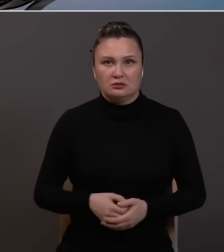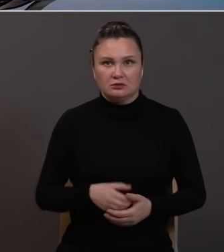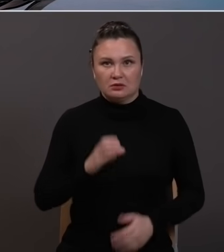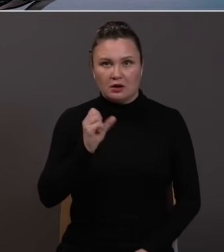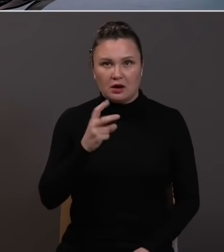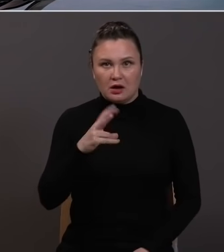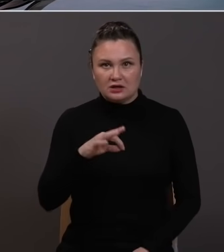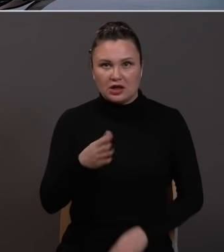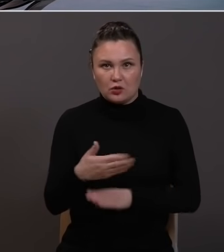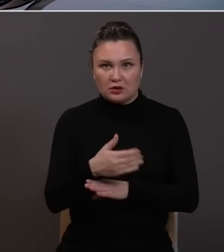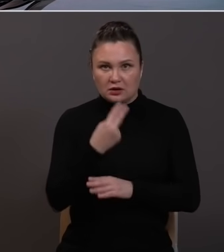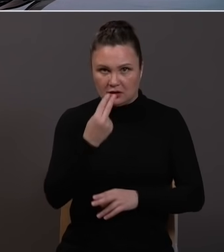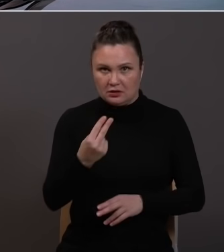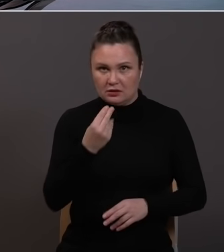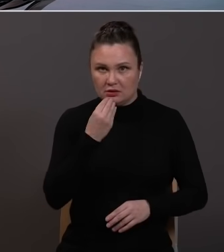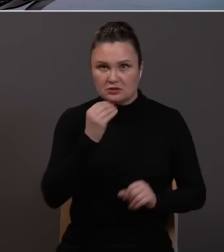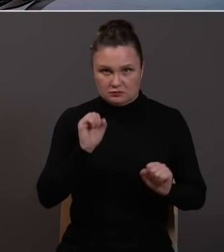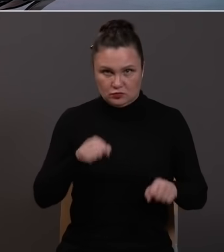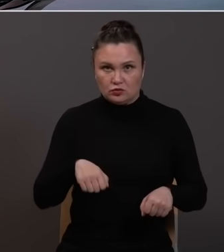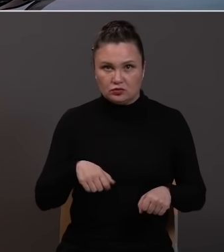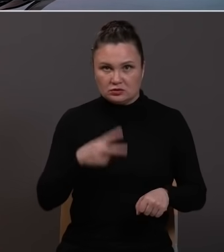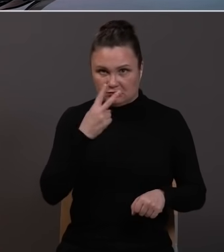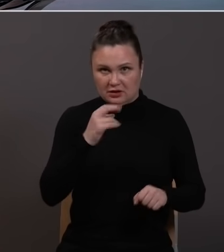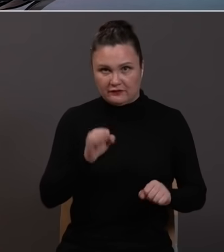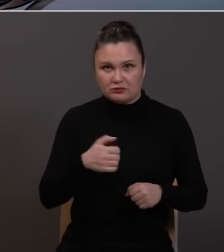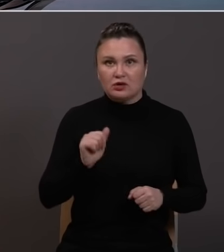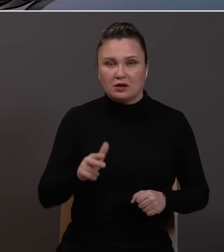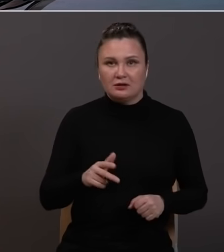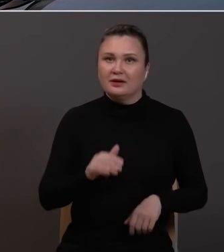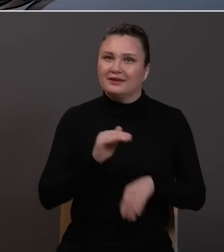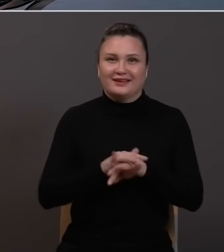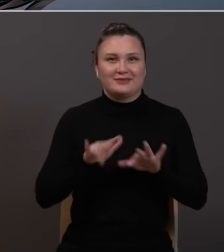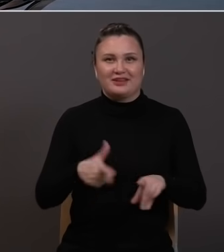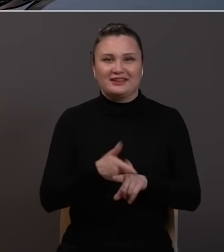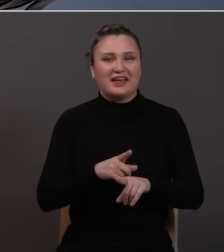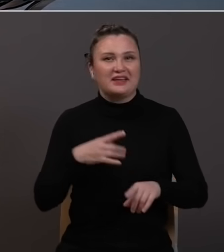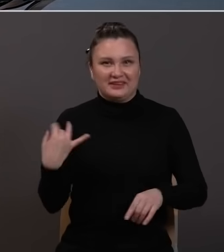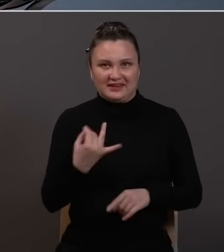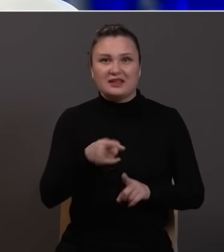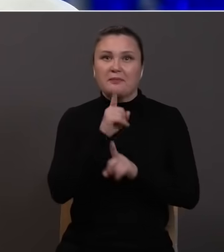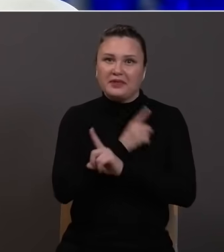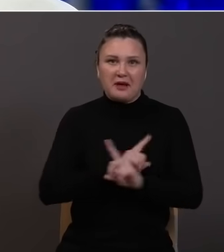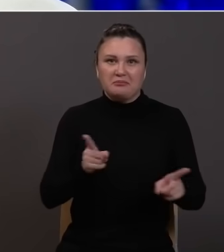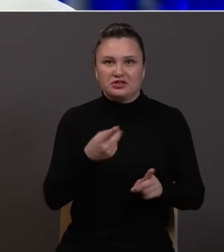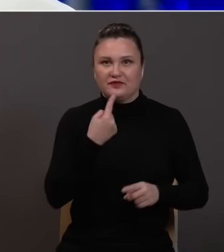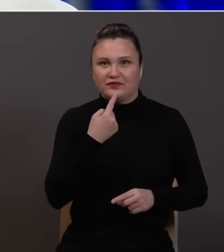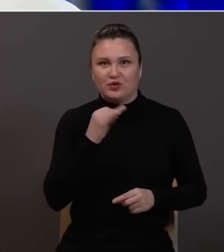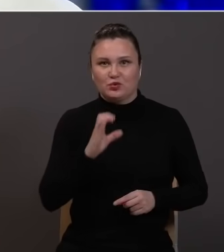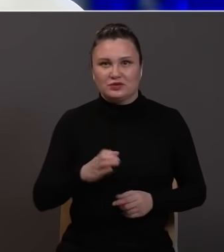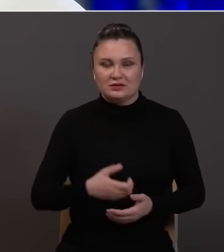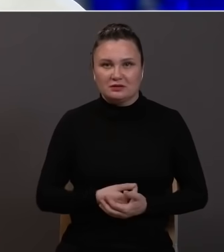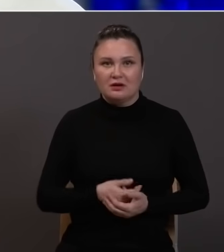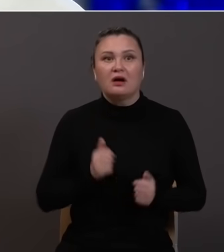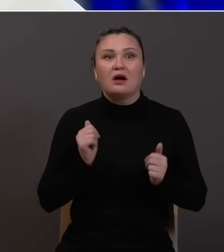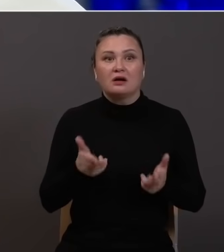есть-то можно на него смотреть? Да, это, да, это на самом деле очень интересно, необычный вкус. Это как у китятины вот